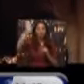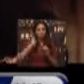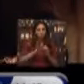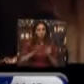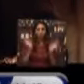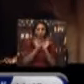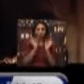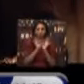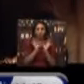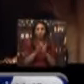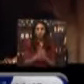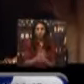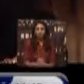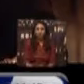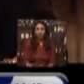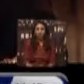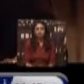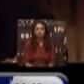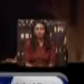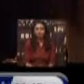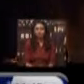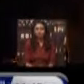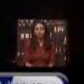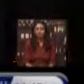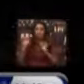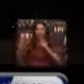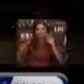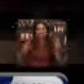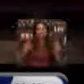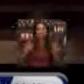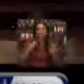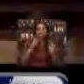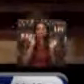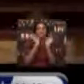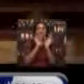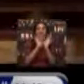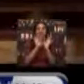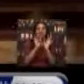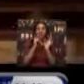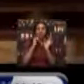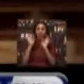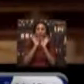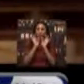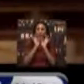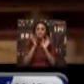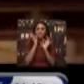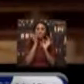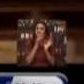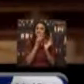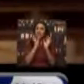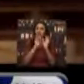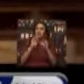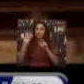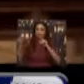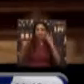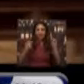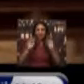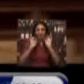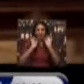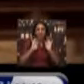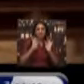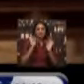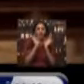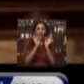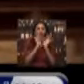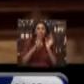كلنا لغاية النهاردة والى الابد. يعني السينما لو النهاردة عملنا فيلم زي رسالة من امرأة مجهولة